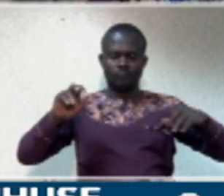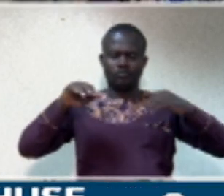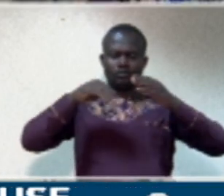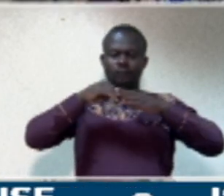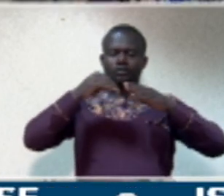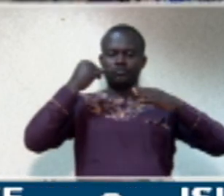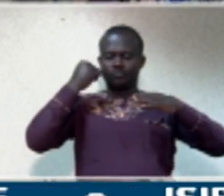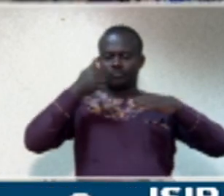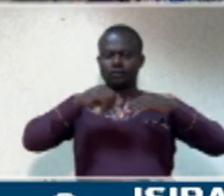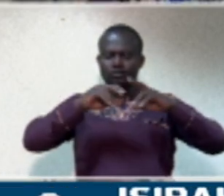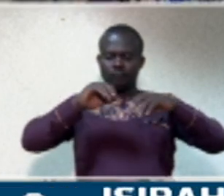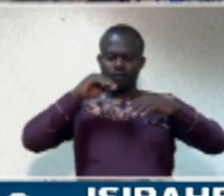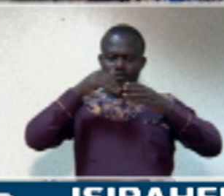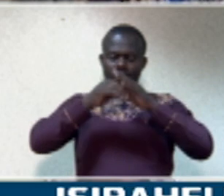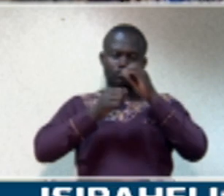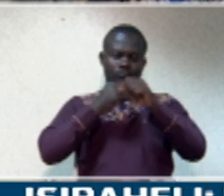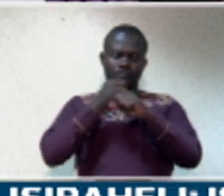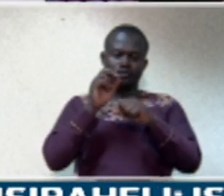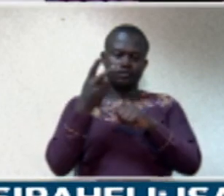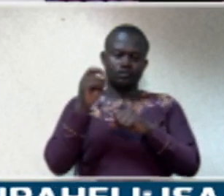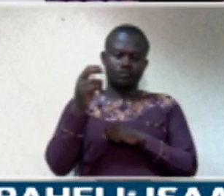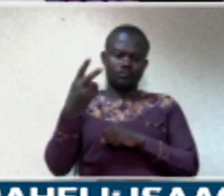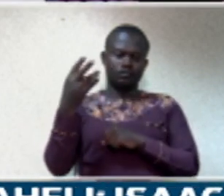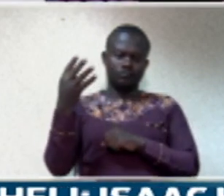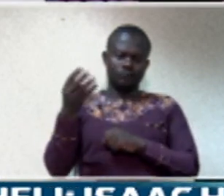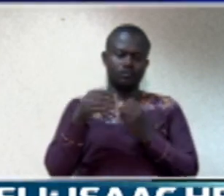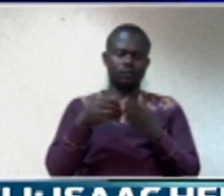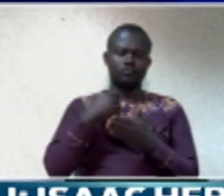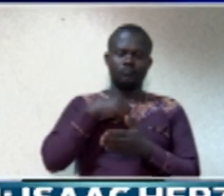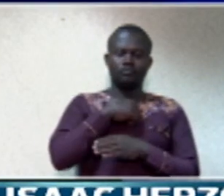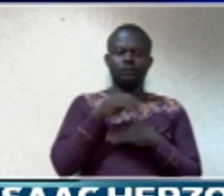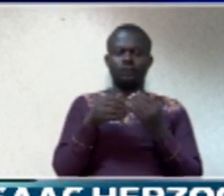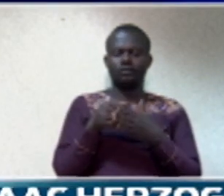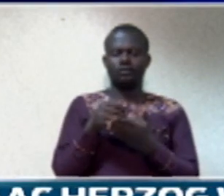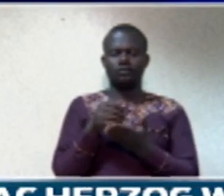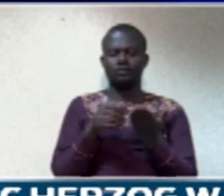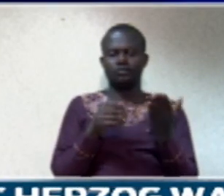Iyo basuzumye ubu kugeza mu mwaka wa 2024 n'uvuga ngo ibi byose rero bizagenda